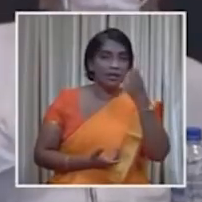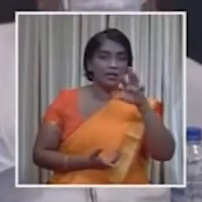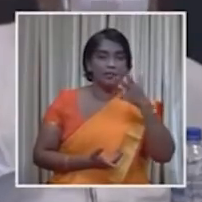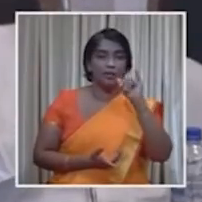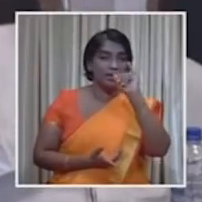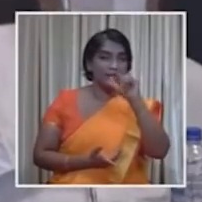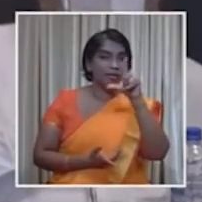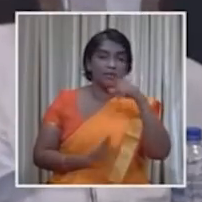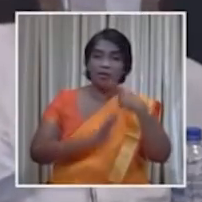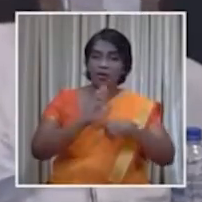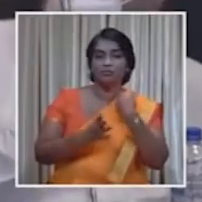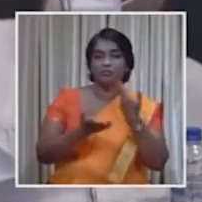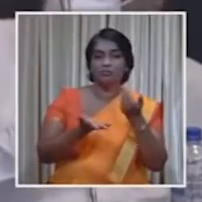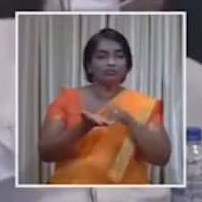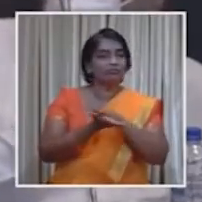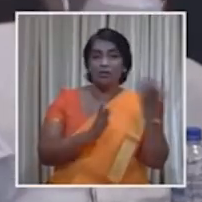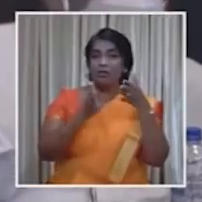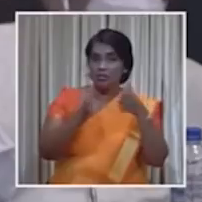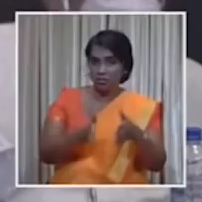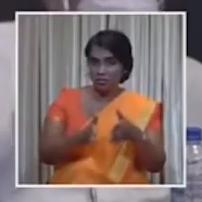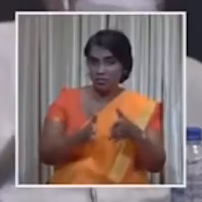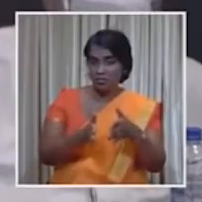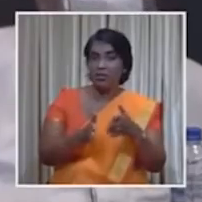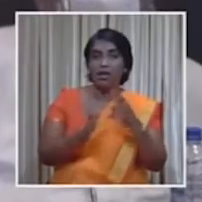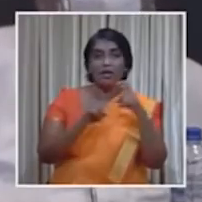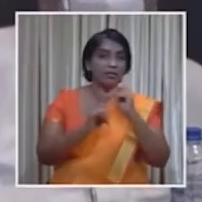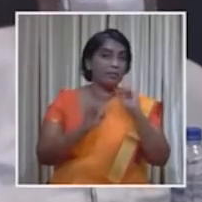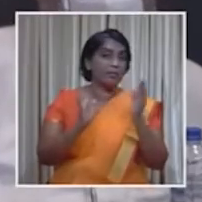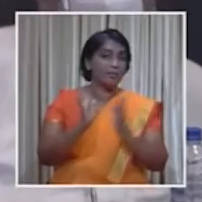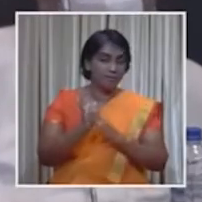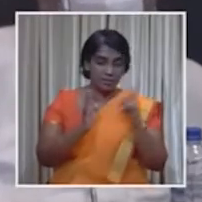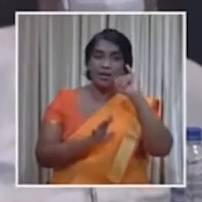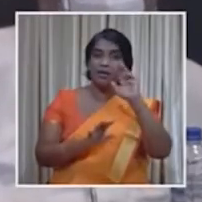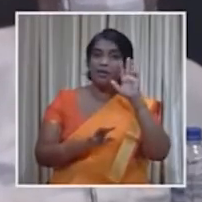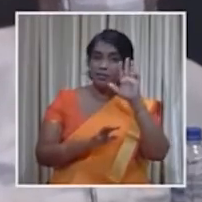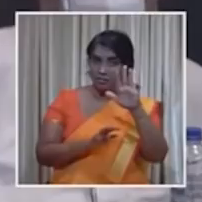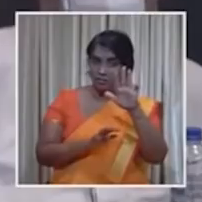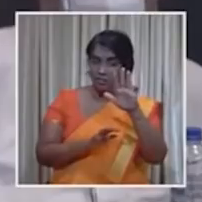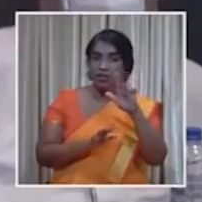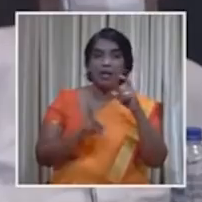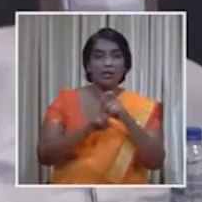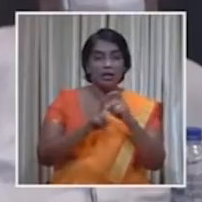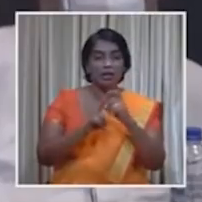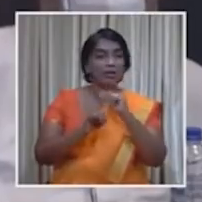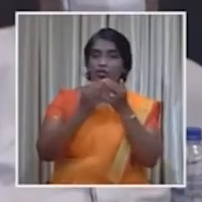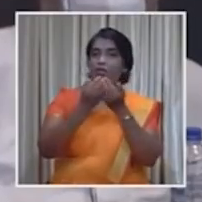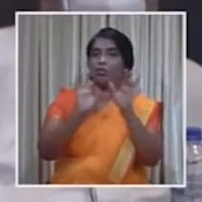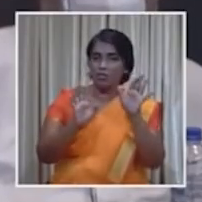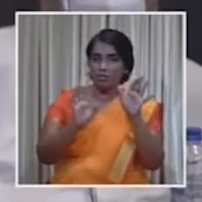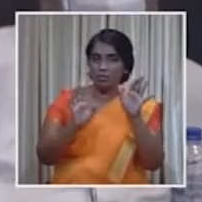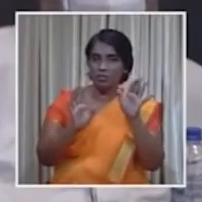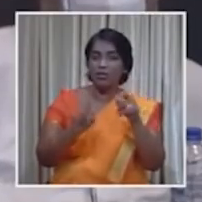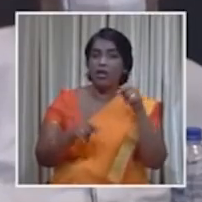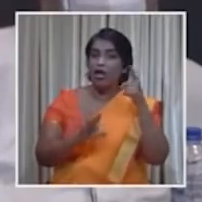1967 ලංකාවේ පළවෙනි පිරිපහදුව මුල්ගල් තිබ්බේ ඩඩ්ලි සේනනායක අගමැතිතුමා. 69 ඩඩ්ලි සේනනායක අගමැතිතුමා මේක විවෘත කරා.